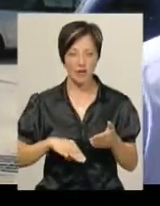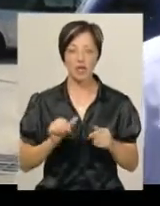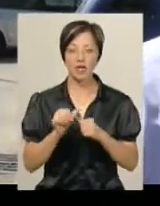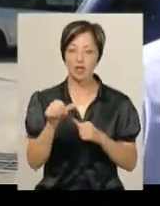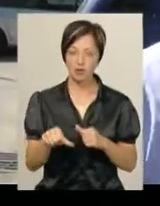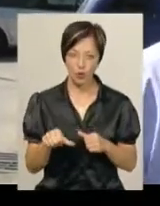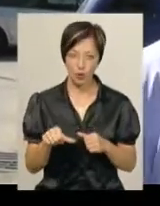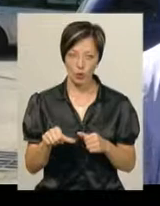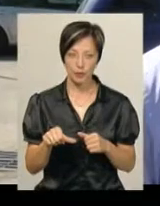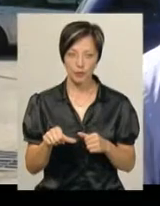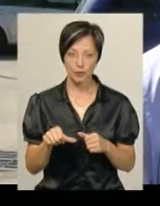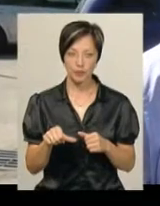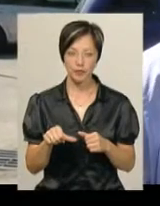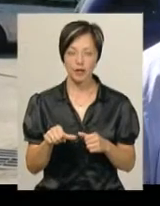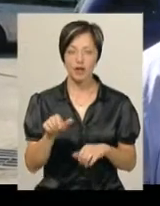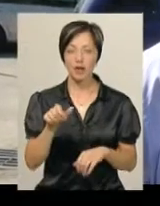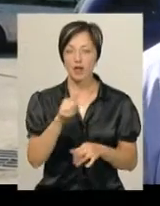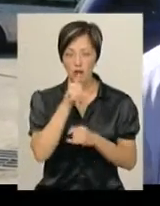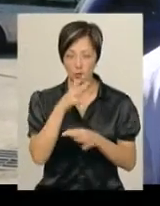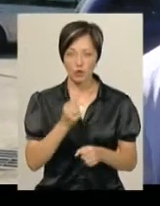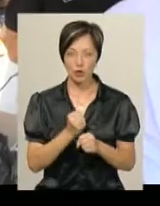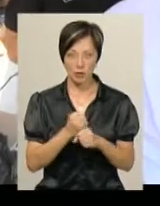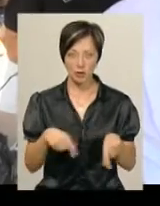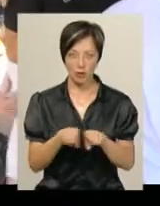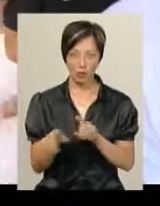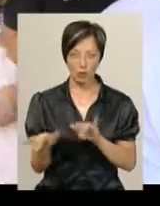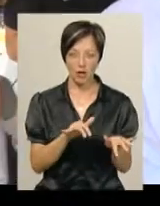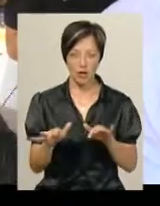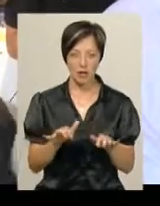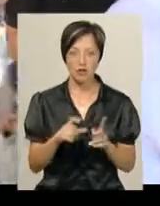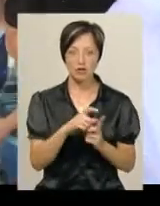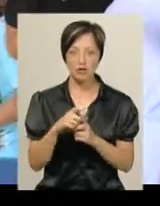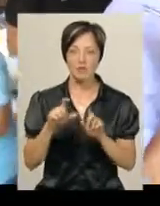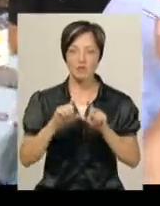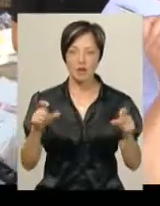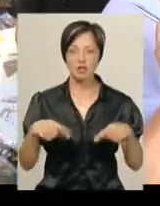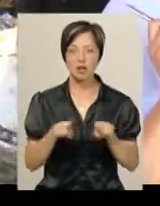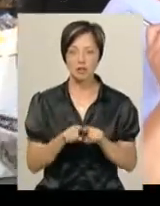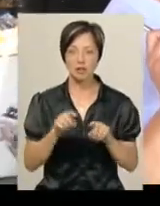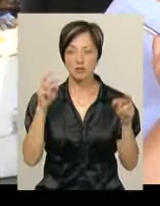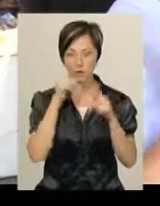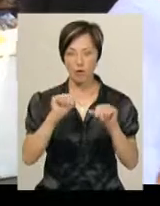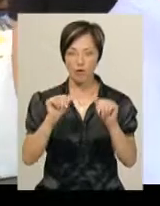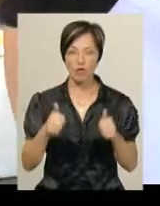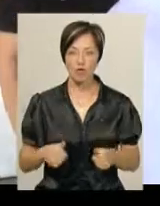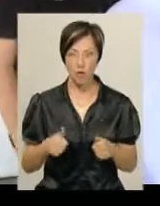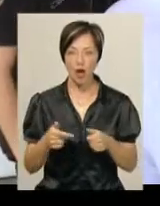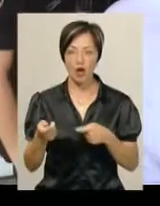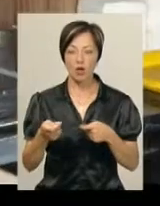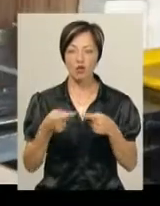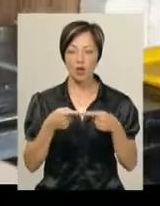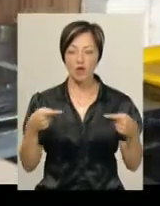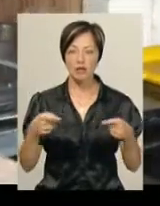Крім того, вона не може здійснювати таку діяльність». За словами Сергія Качана, у закладі також неналежним чином оформлена товарно